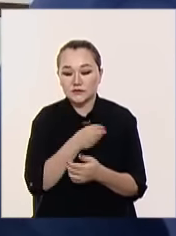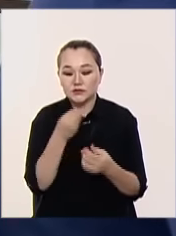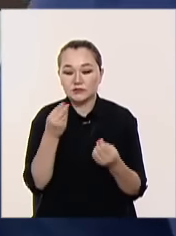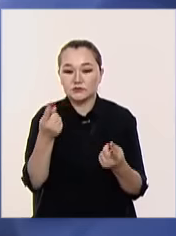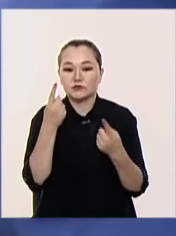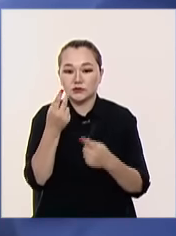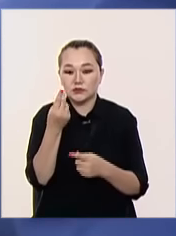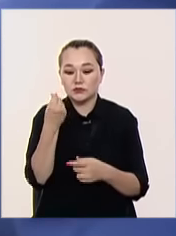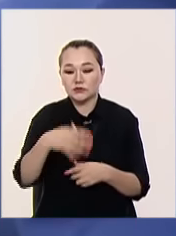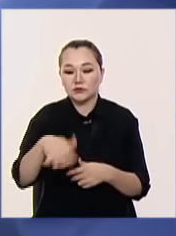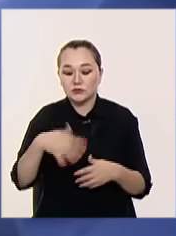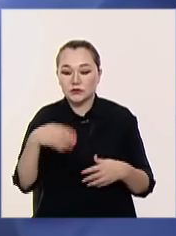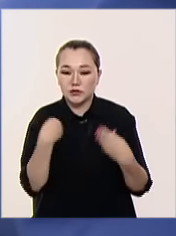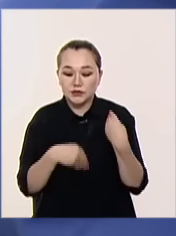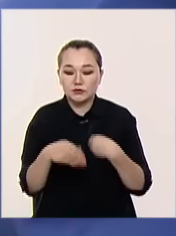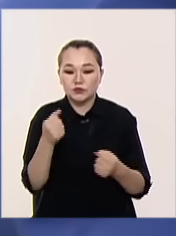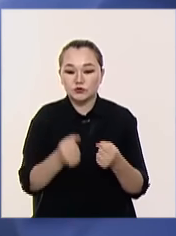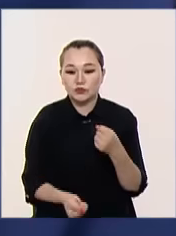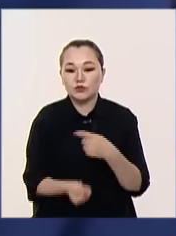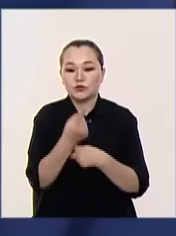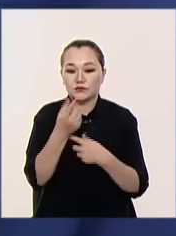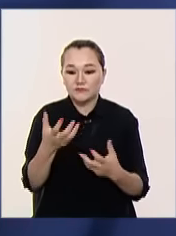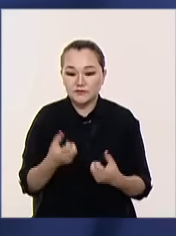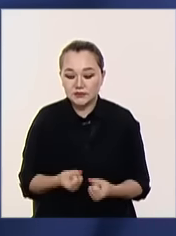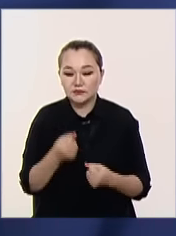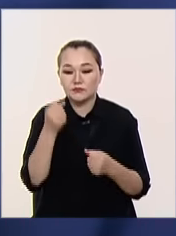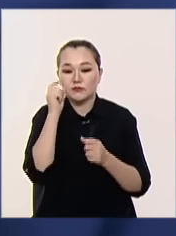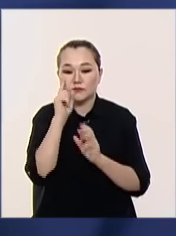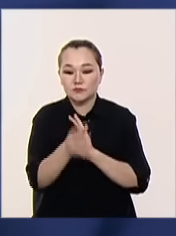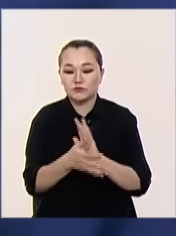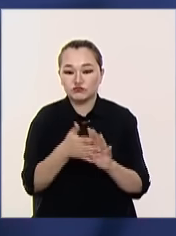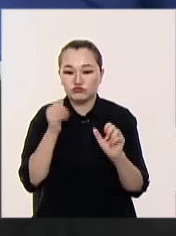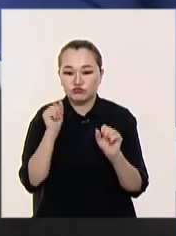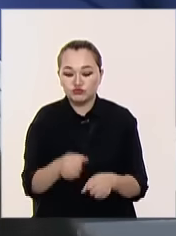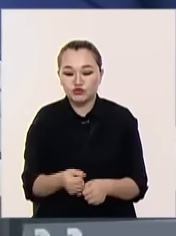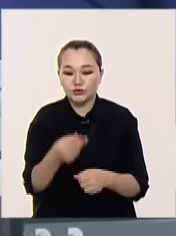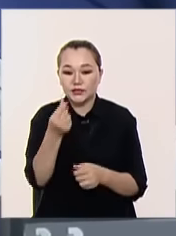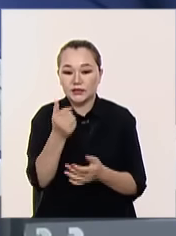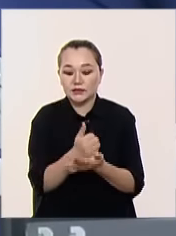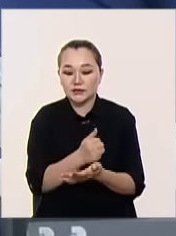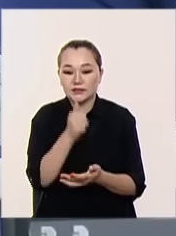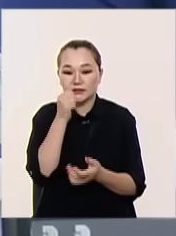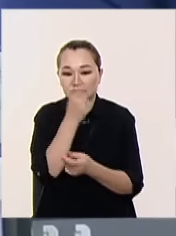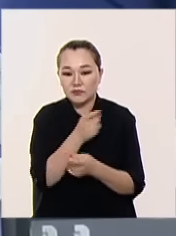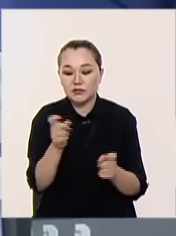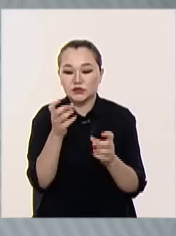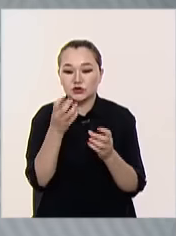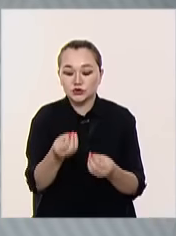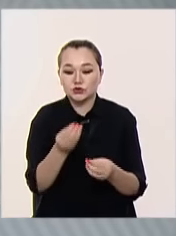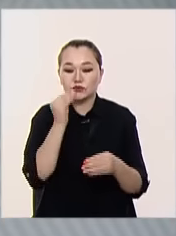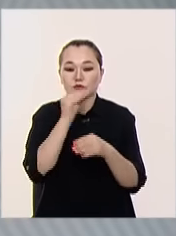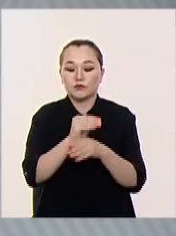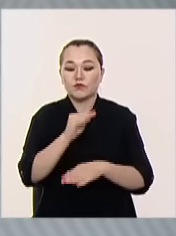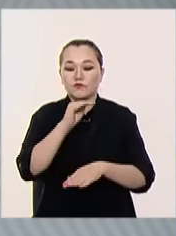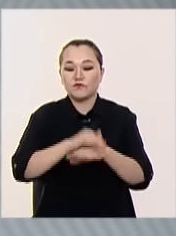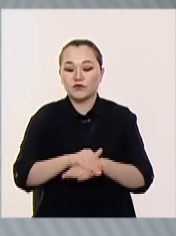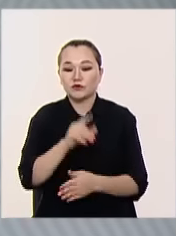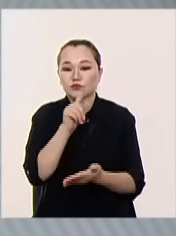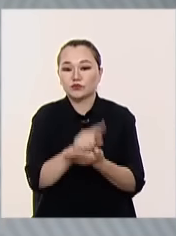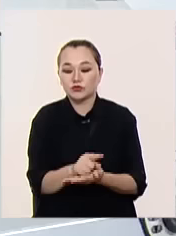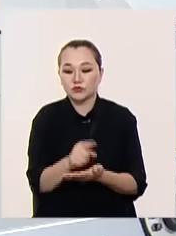қаржы, қымбат киім, көліктің қайдан пайда болғанын білуге мүмкіндік болады. Яғни олар табыс туралы ақпаратты беріп қана қоймай, оны дәлелдеуі тиіс.